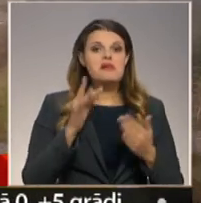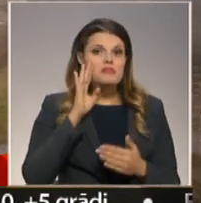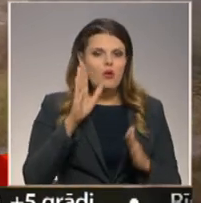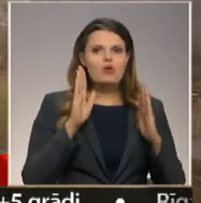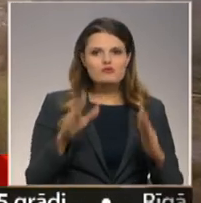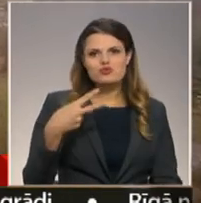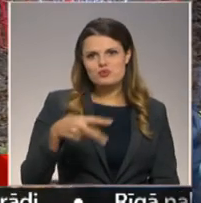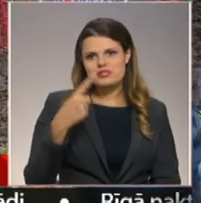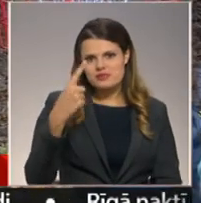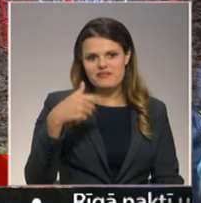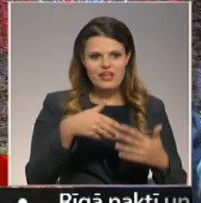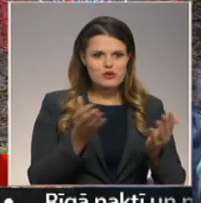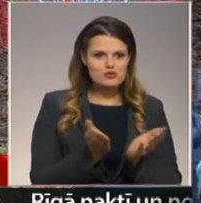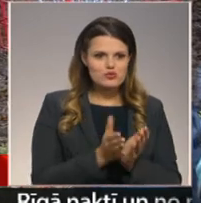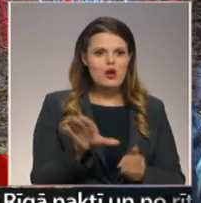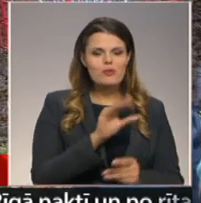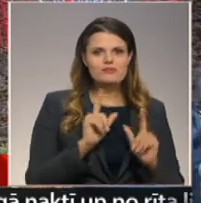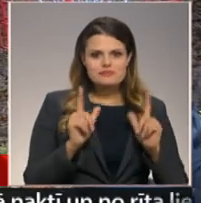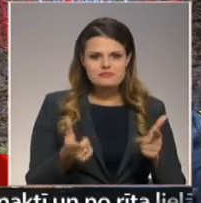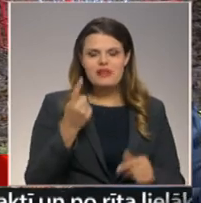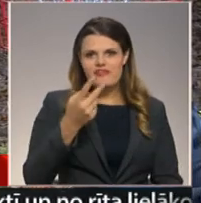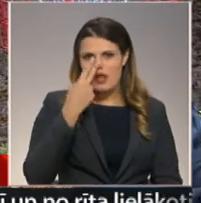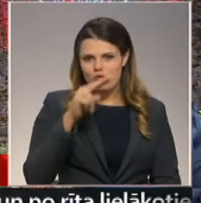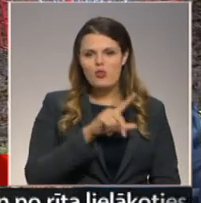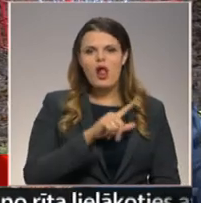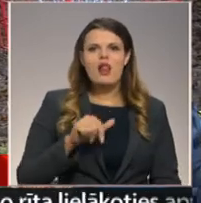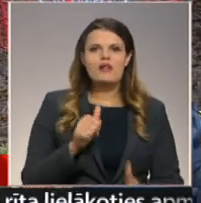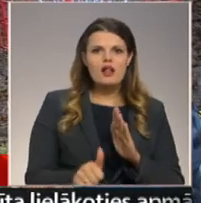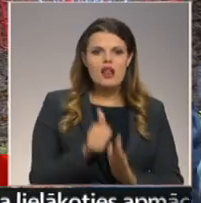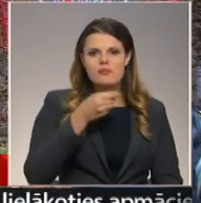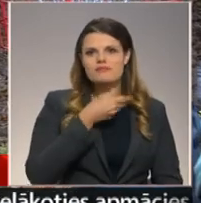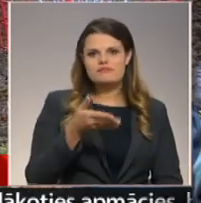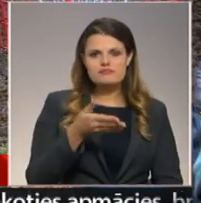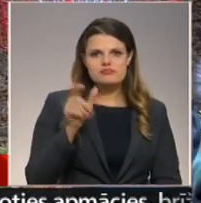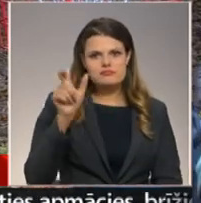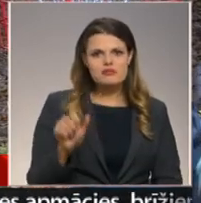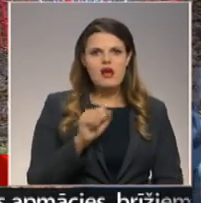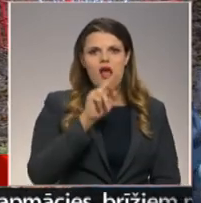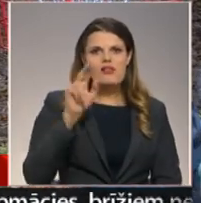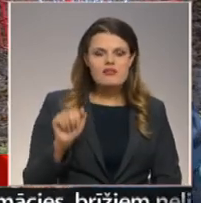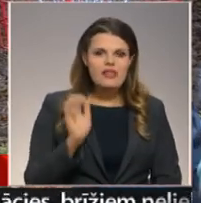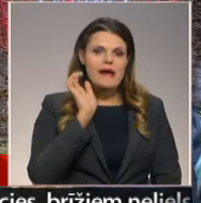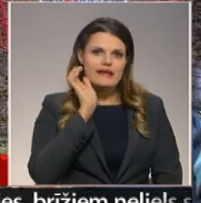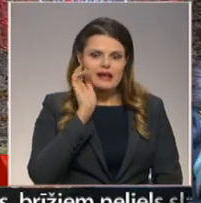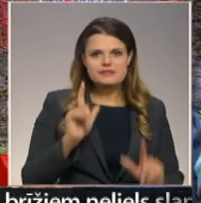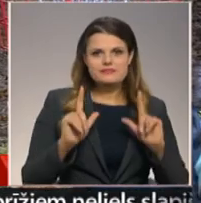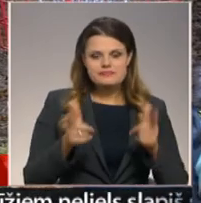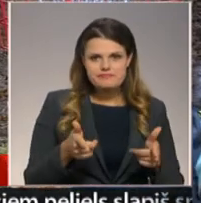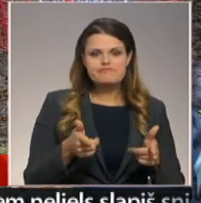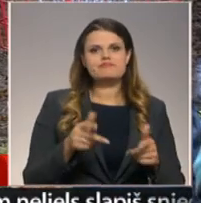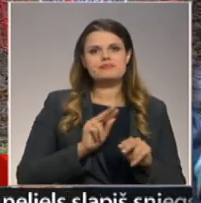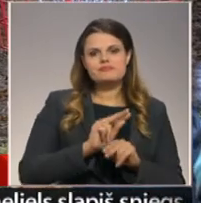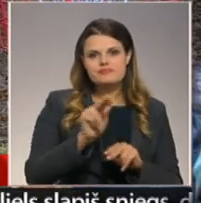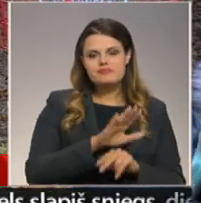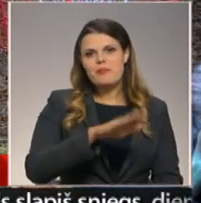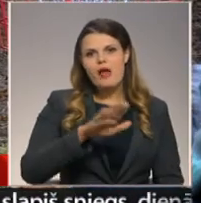būs 21. Mums ir piekritus viena no Latvijas labākajām disku golfa metējām. Anna Rieksniņa piekritus ir